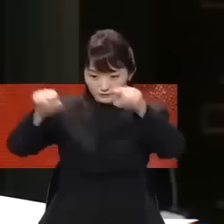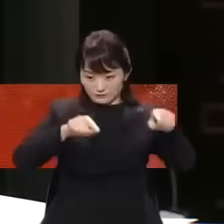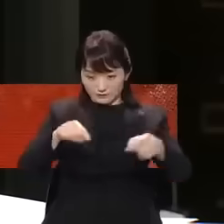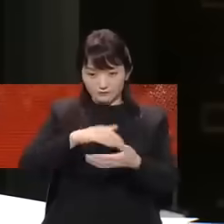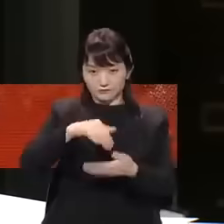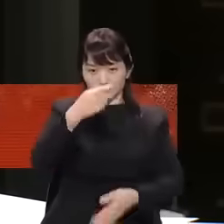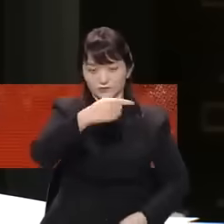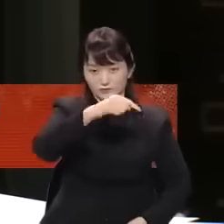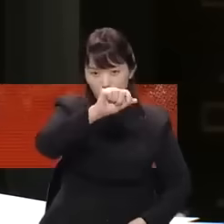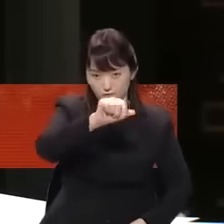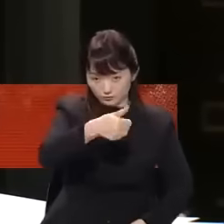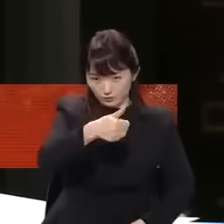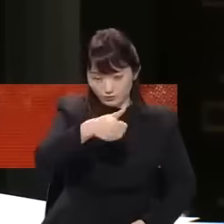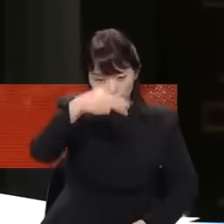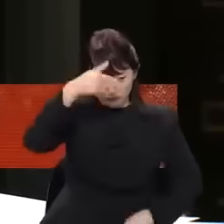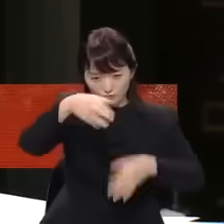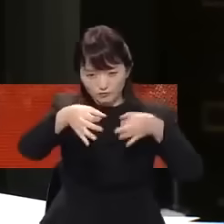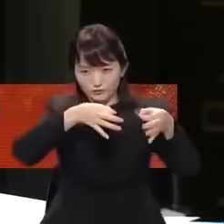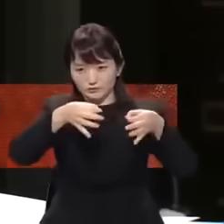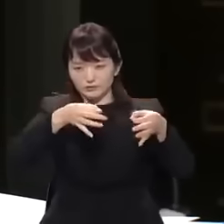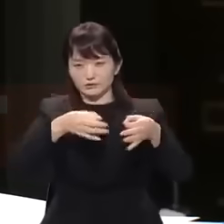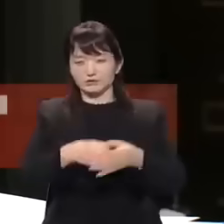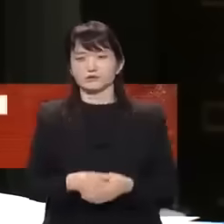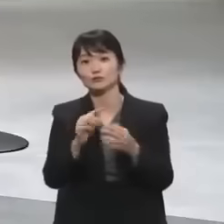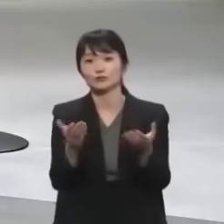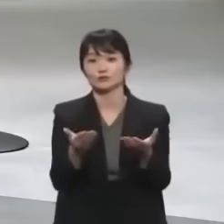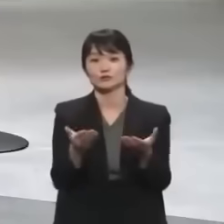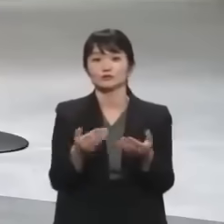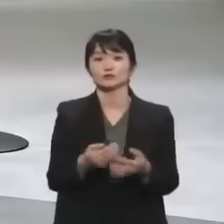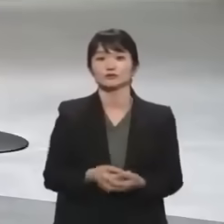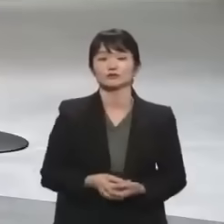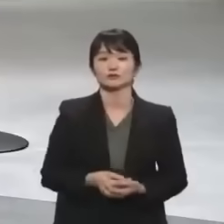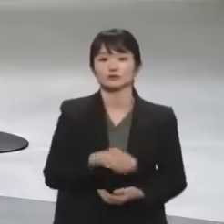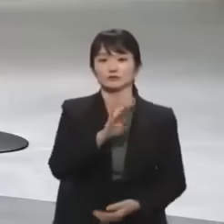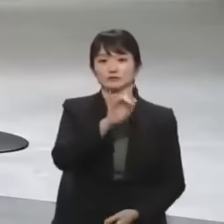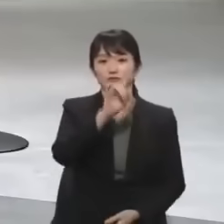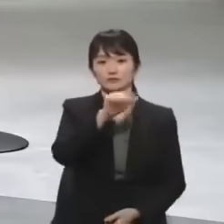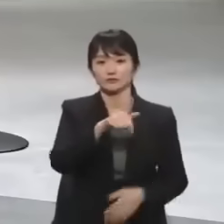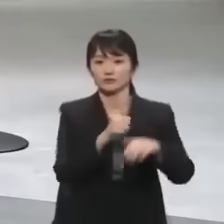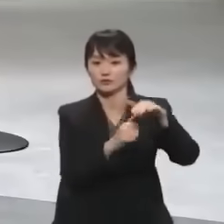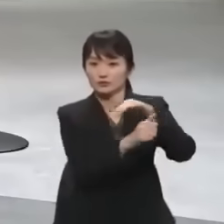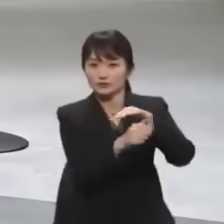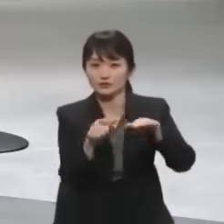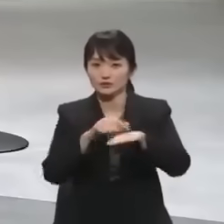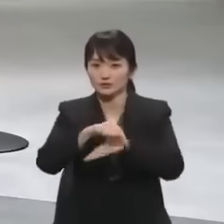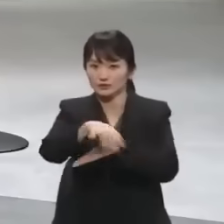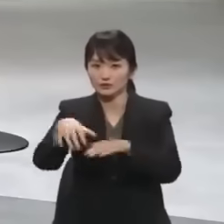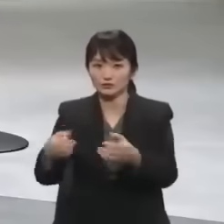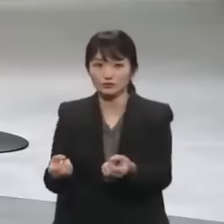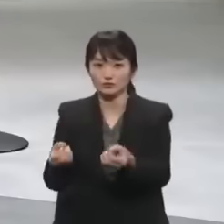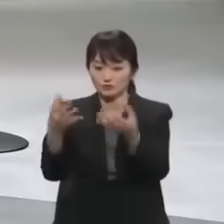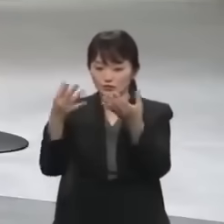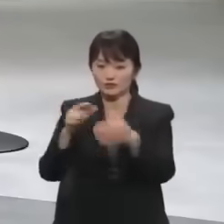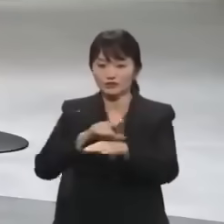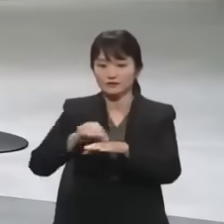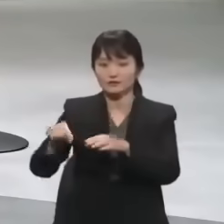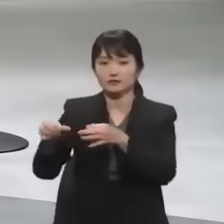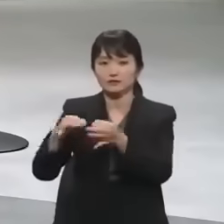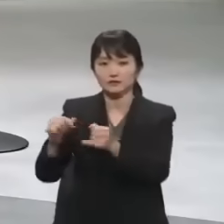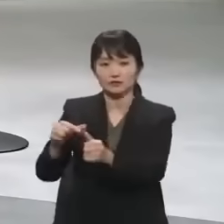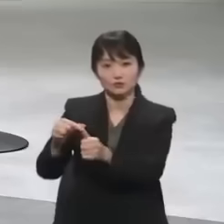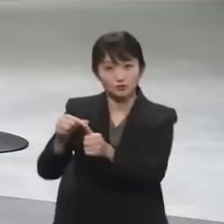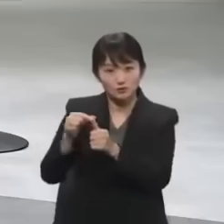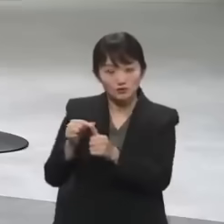시장 중에 전국 유일의 위생 안심 시장 그 백종원 대표가 지역 축제 이거 지역상인 살리는데